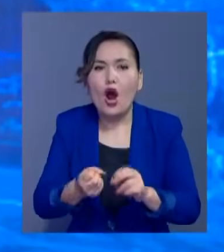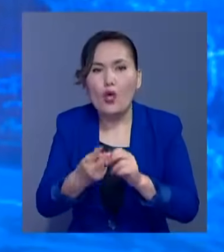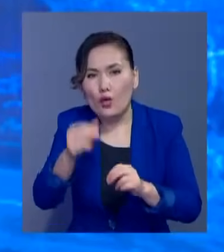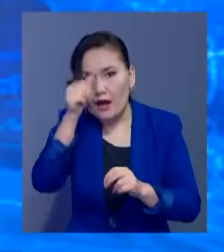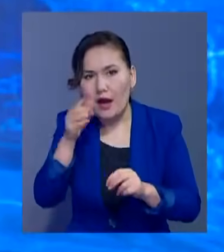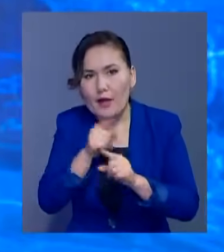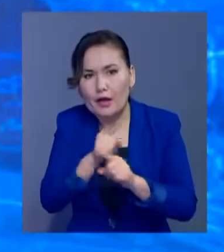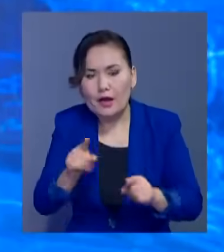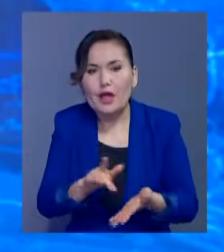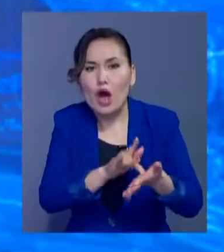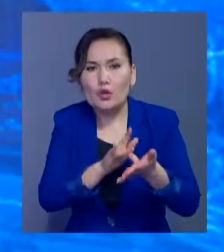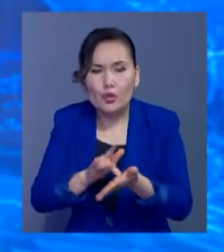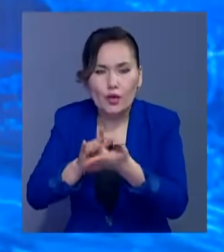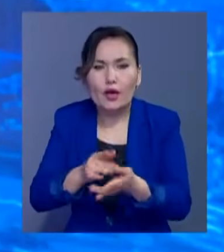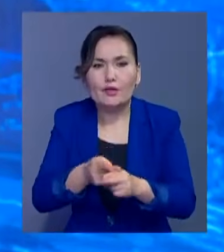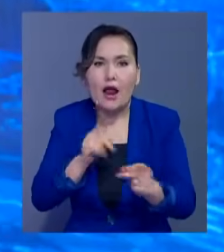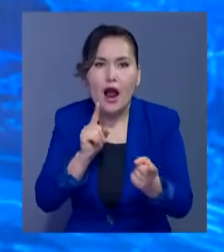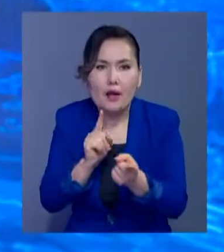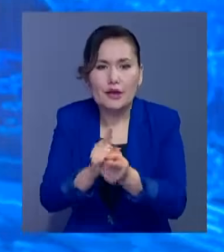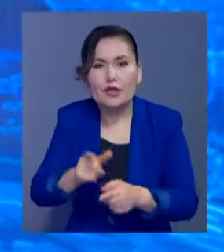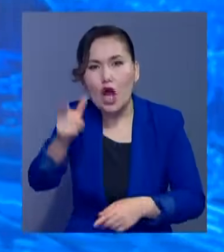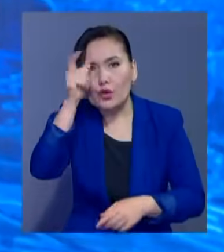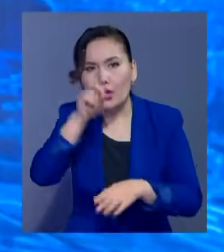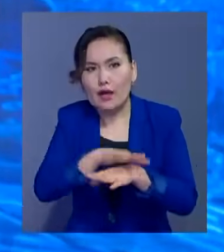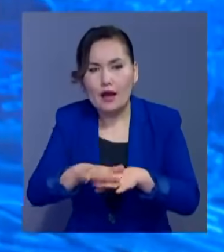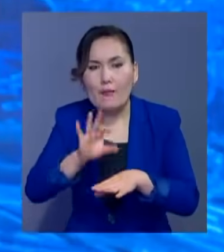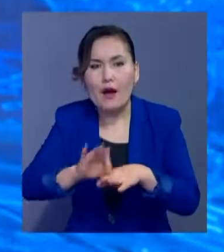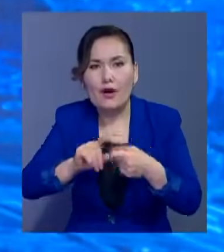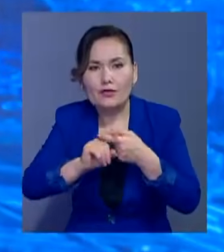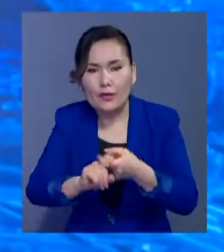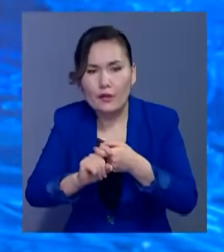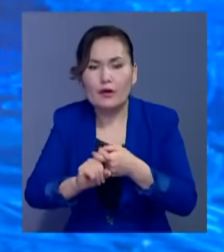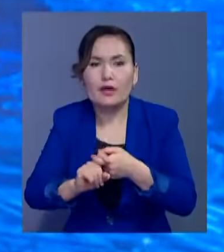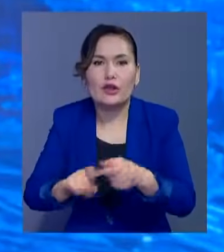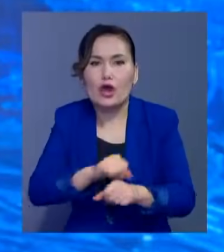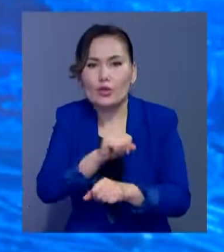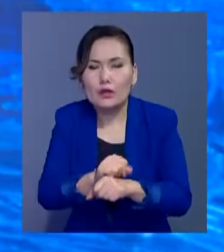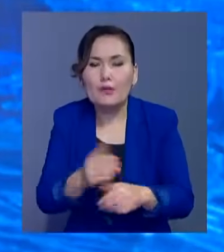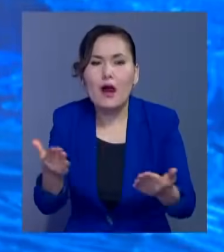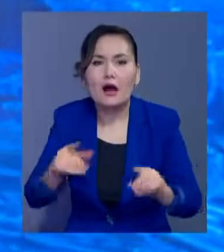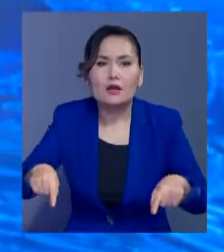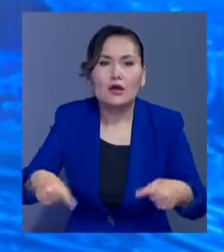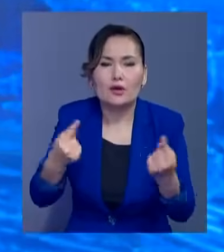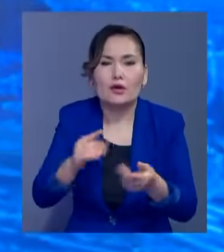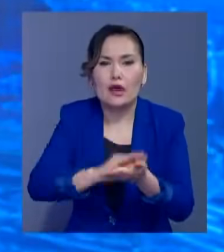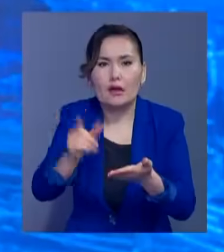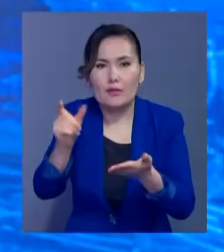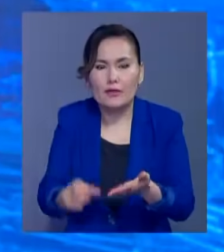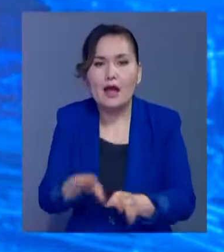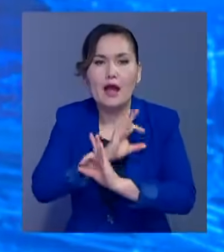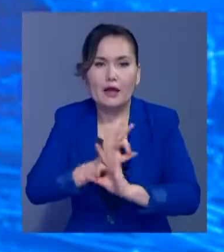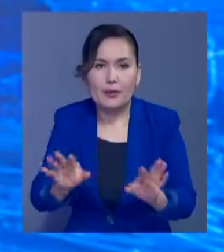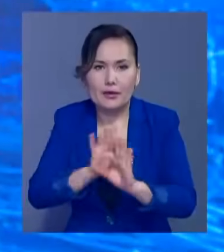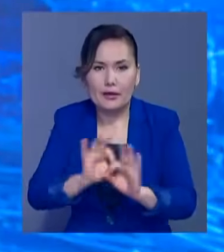ай бойы туристерді қабылдайтын түргелі пандемиядан кейін саланы қалай жандандырмақ? Осы елдегі мешікті